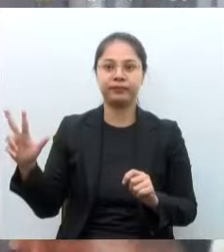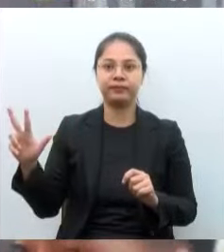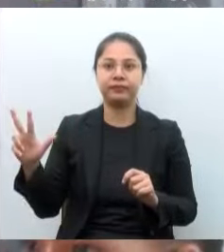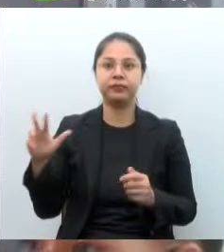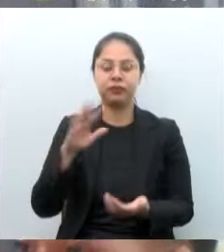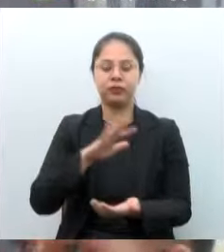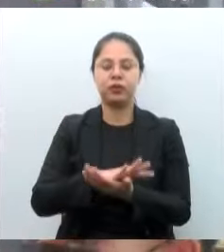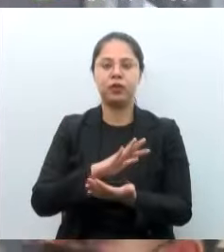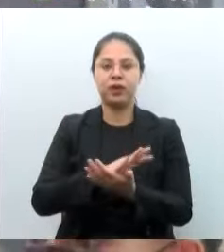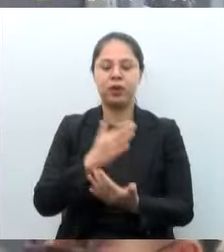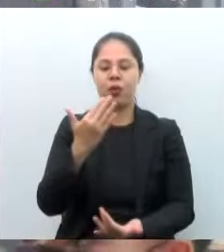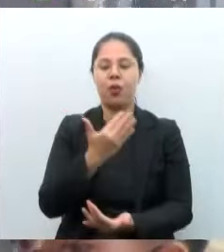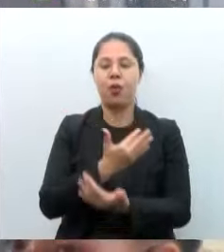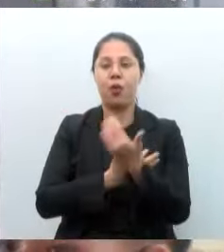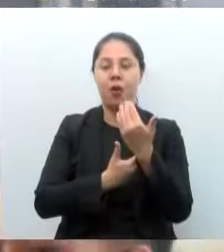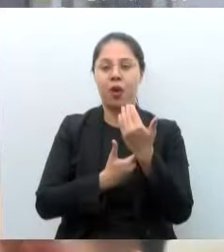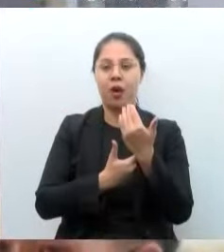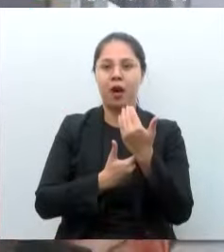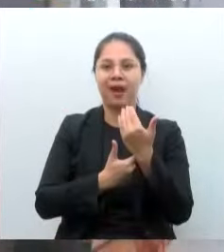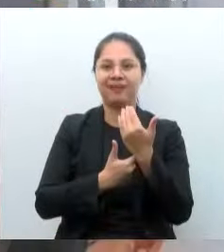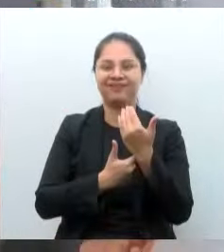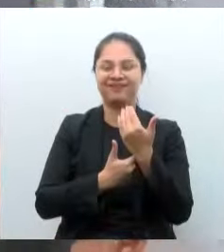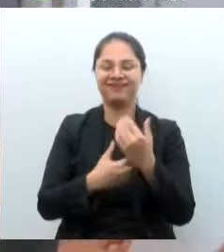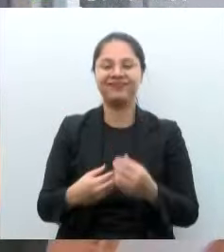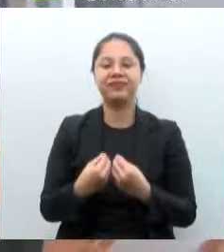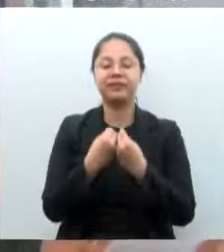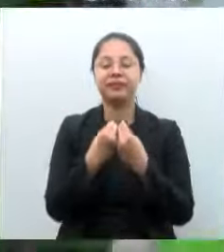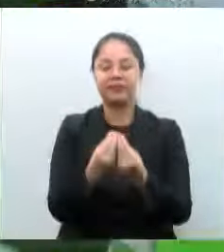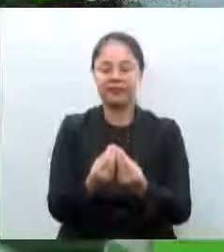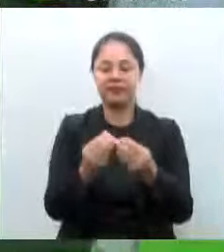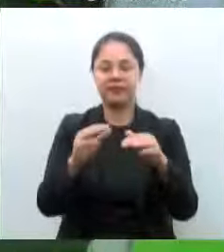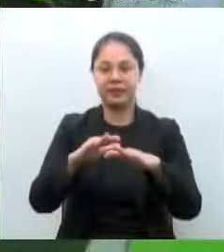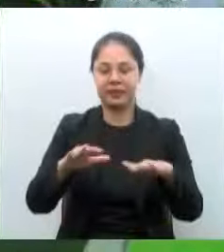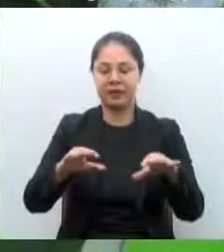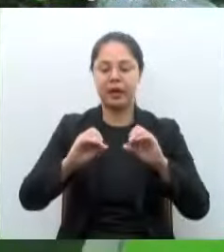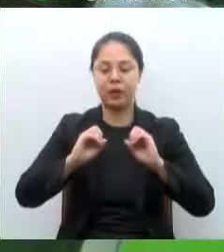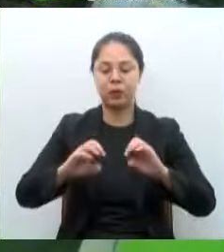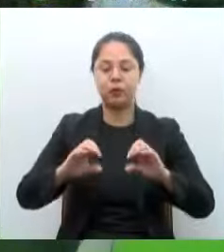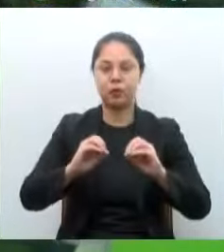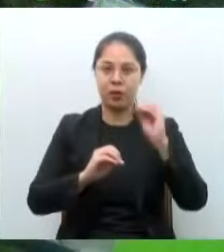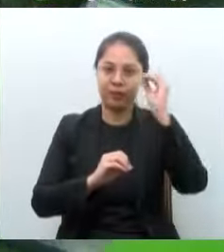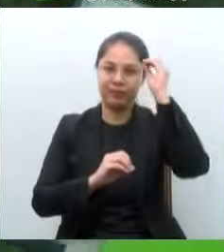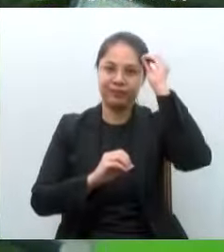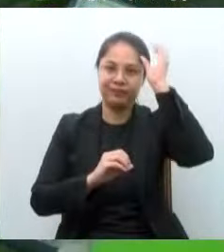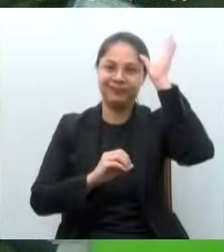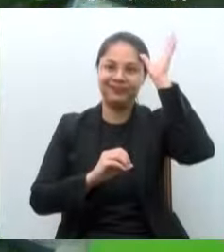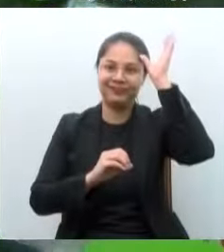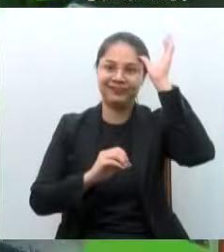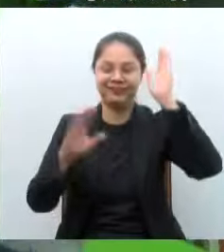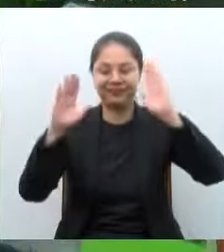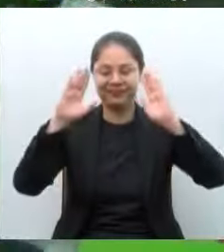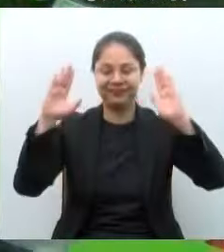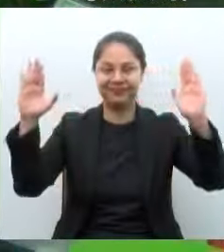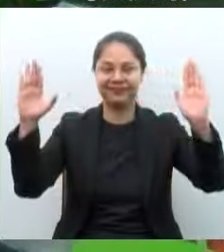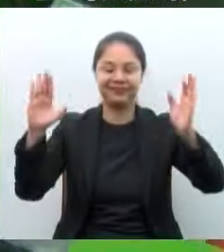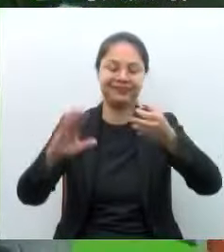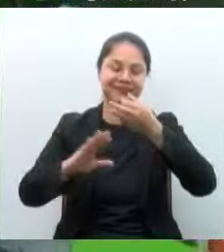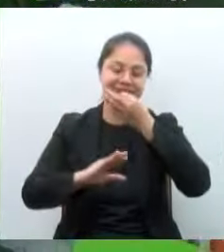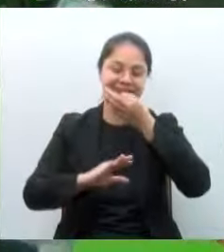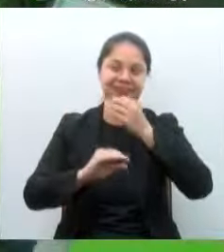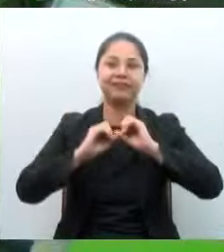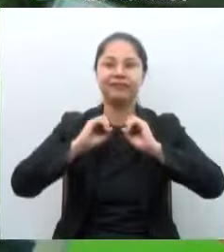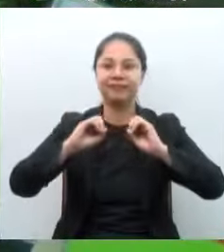รงเรียนขยายโอกาสซึ่งโรงเรียนของเราก็จัดการศึกษาเน้นทั้งด้านของความรู้ทักษะประสบการณ์แล้วก็ที่ส